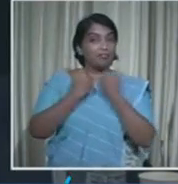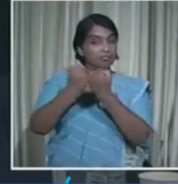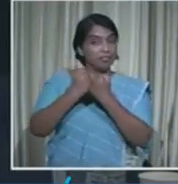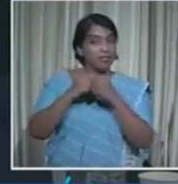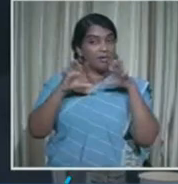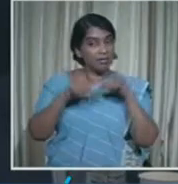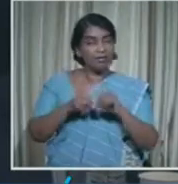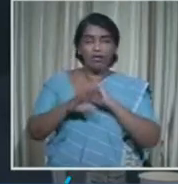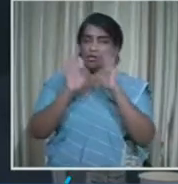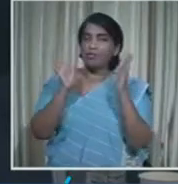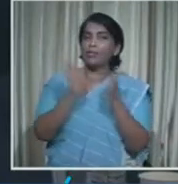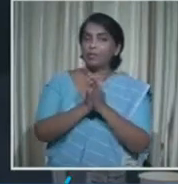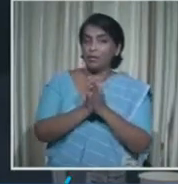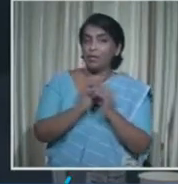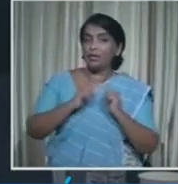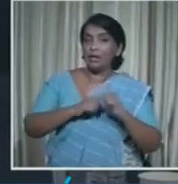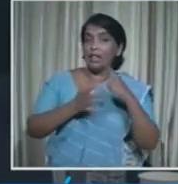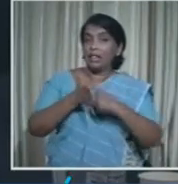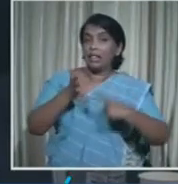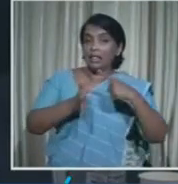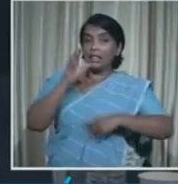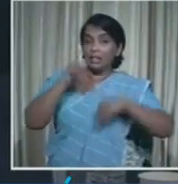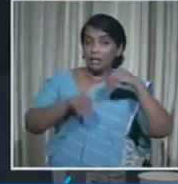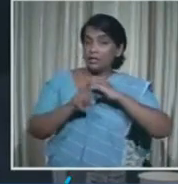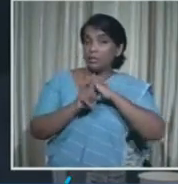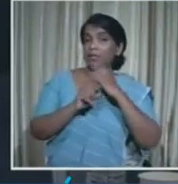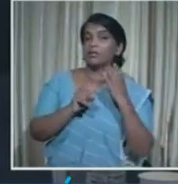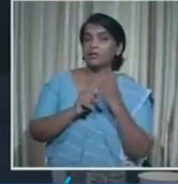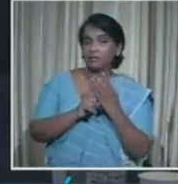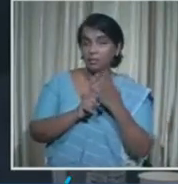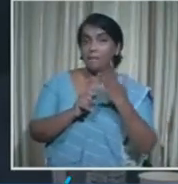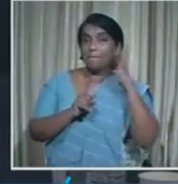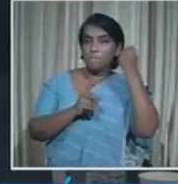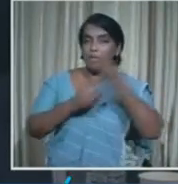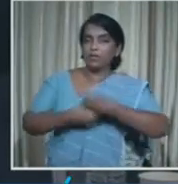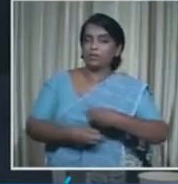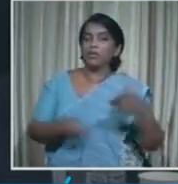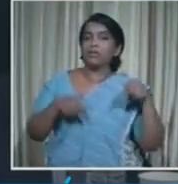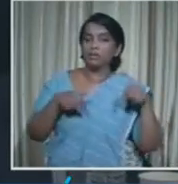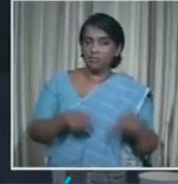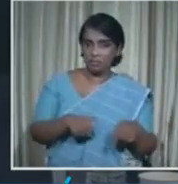මේ ඔක්කොම එකතු වෙලා ගෙනියන දේශපාලන සංස්කෘතියේ ප්‍රතිඵල ඒක තමයි අපි අද